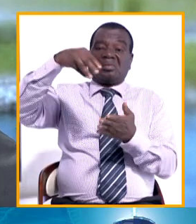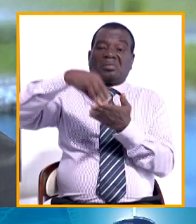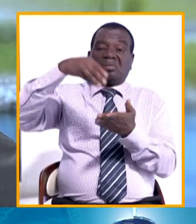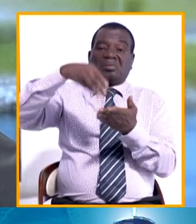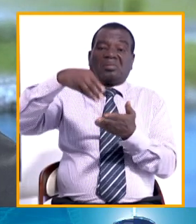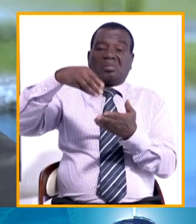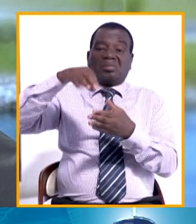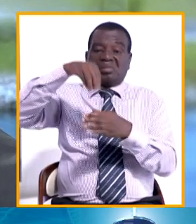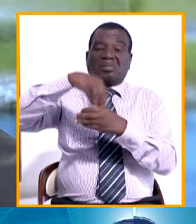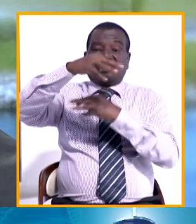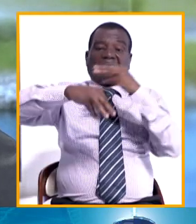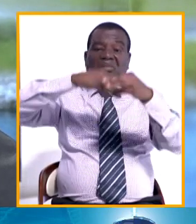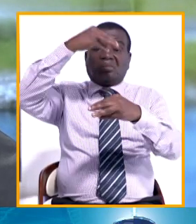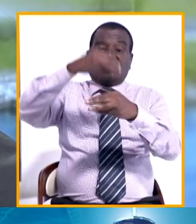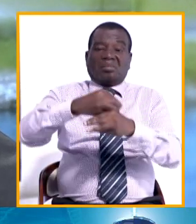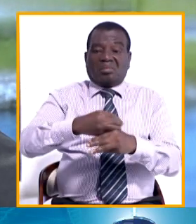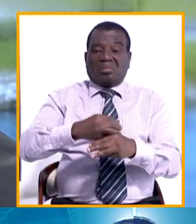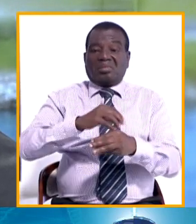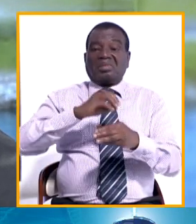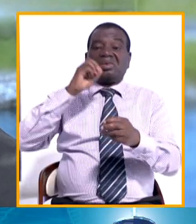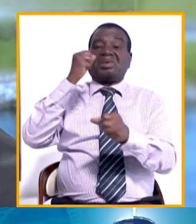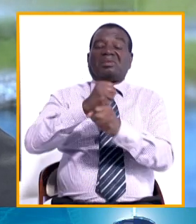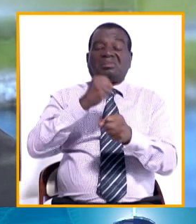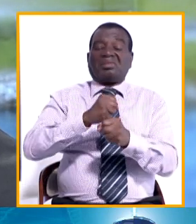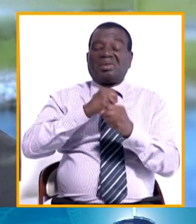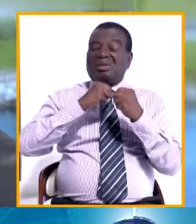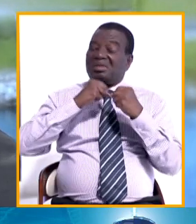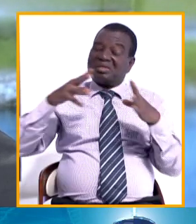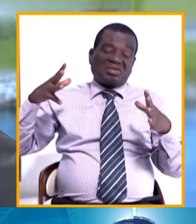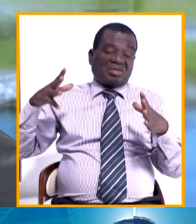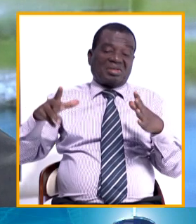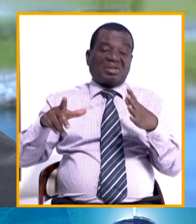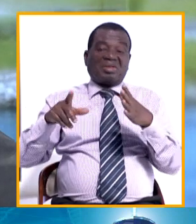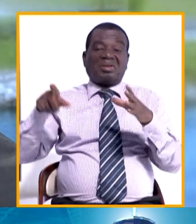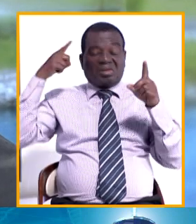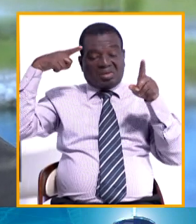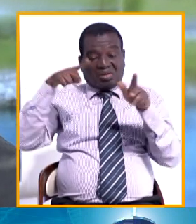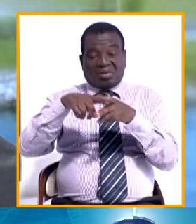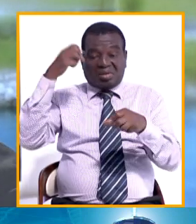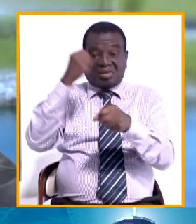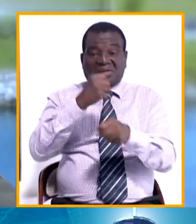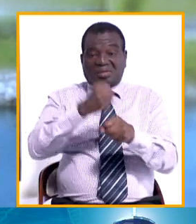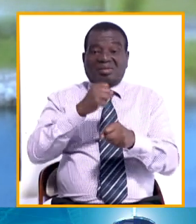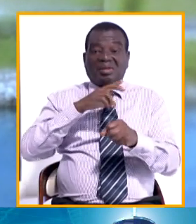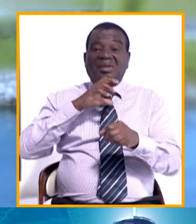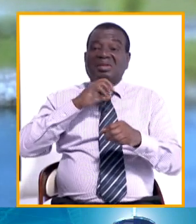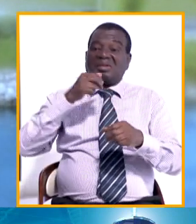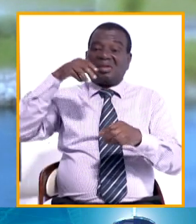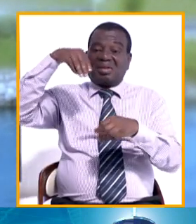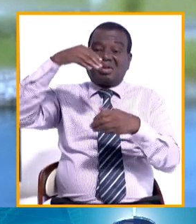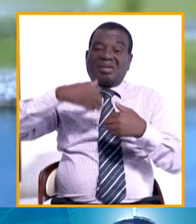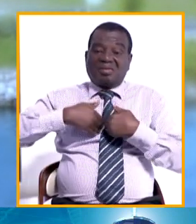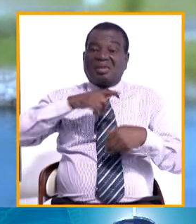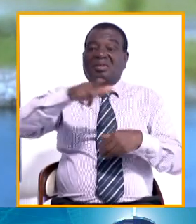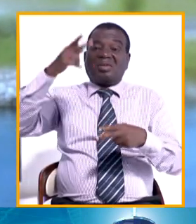Ils travaillent souvent sans véritable contrat de travail, sans être déclarés, exclus du champ de la législation du travail et